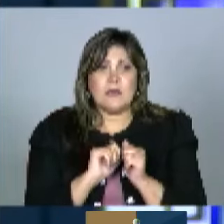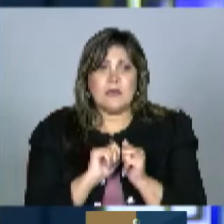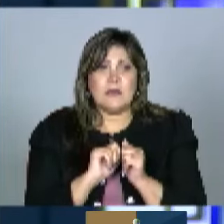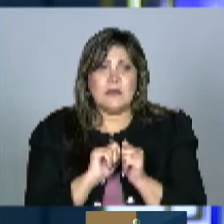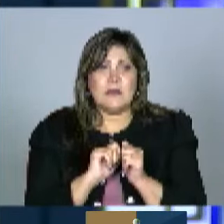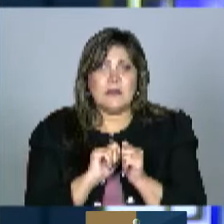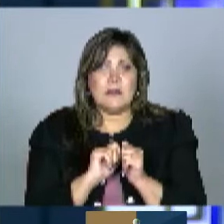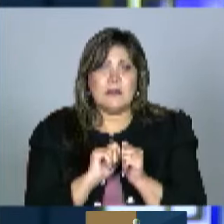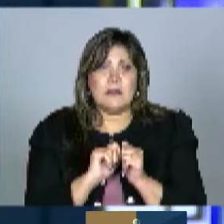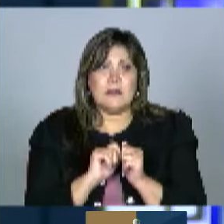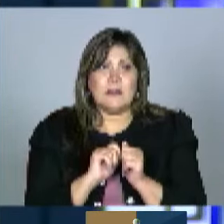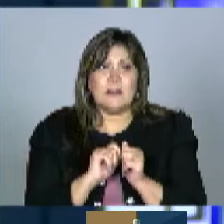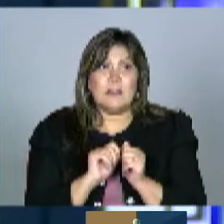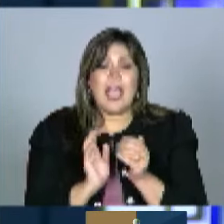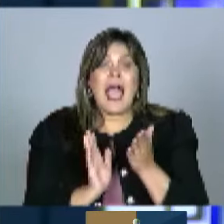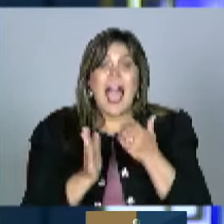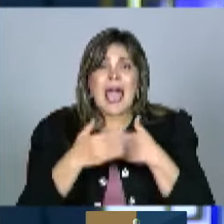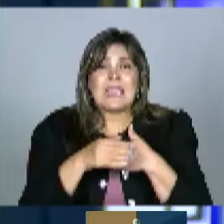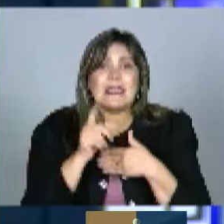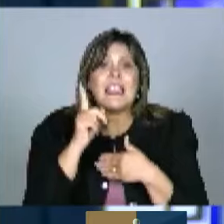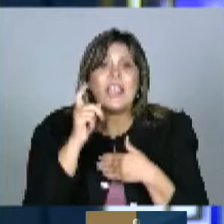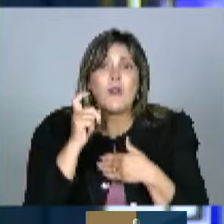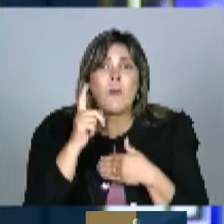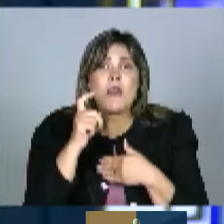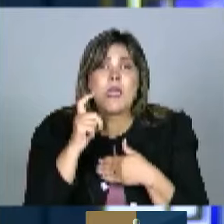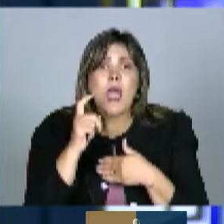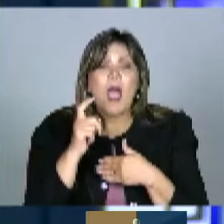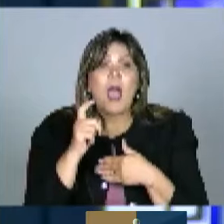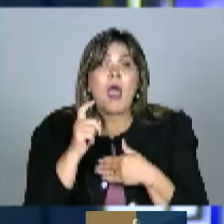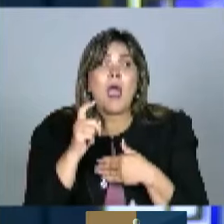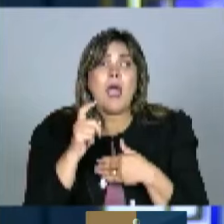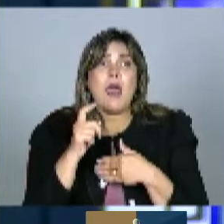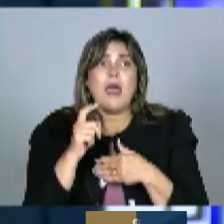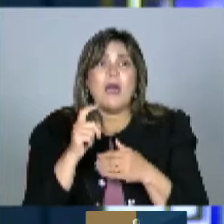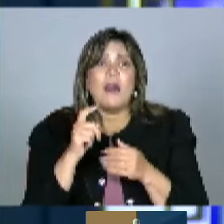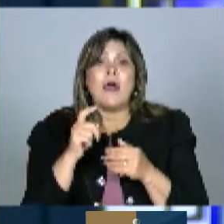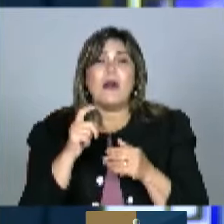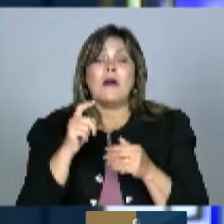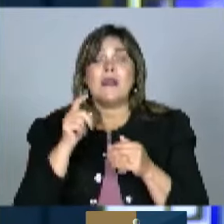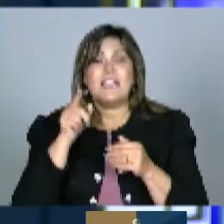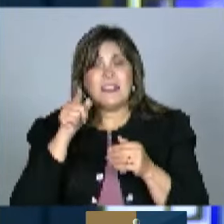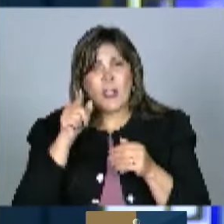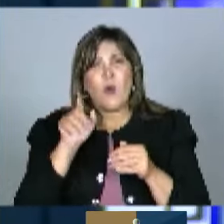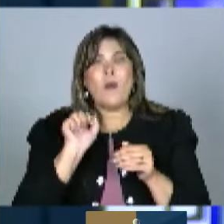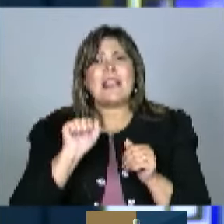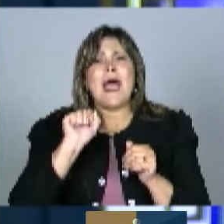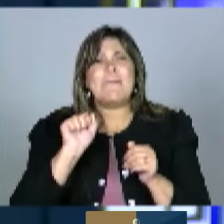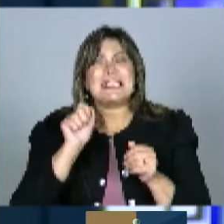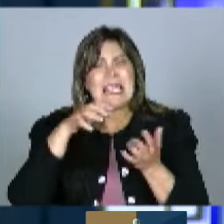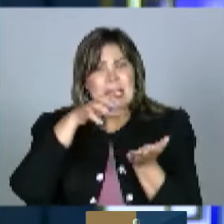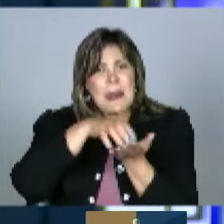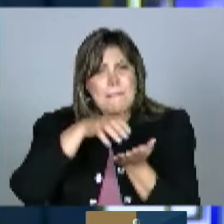هو عداد المياه ما يثبت حيازه اللي يثبت الحيازه الكهرباء عداد الكهرباء هو اللي بيثبت